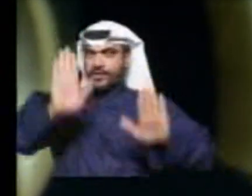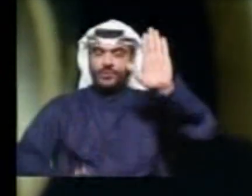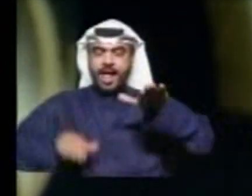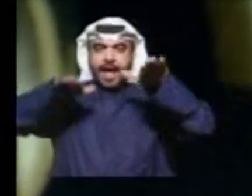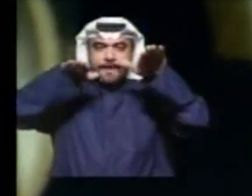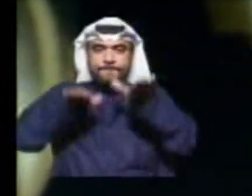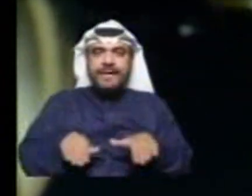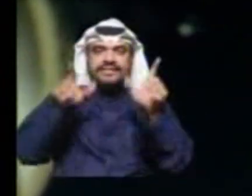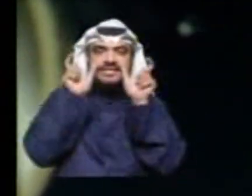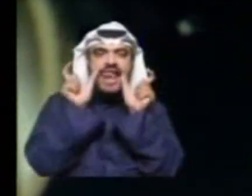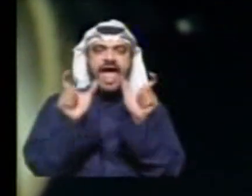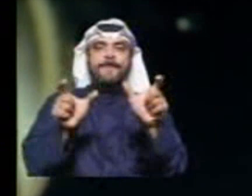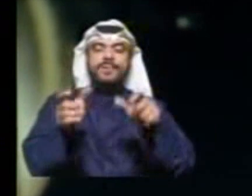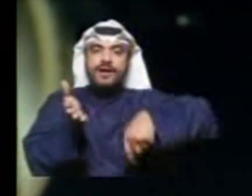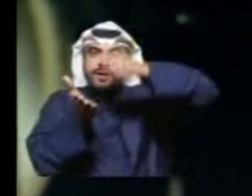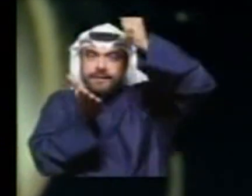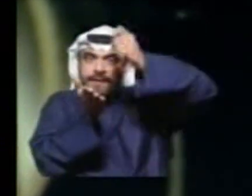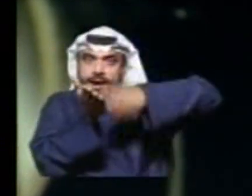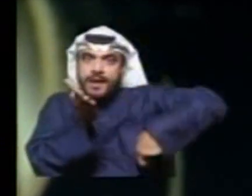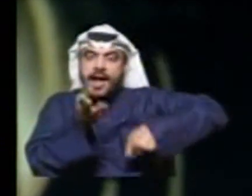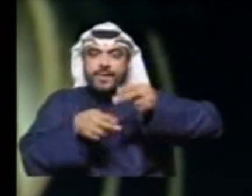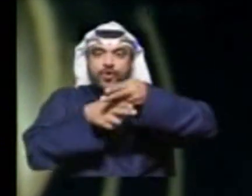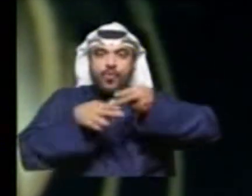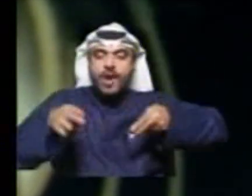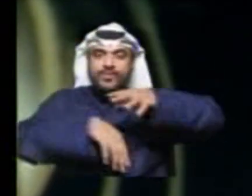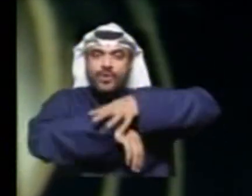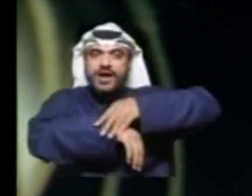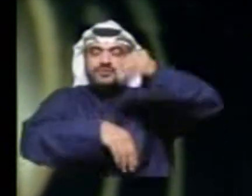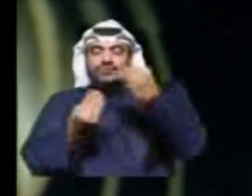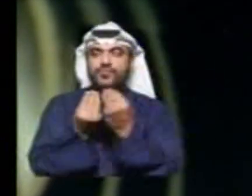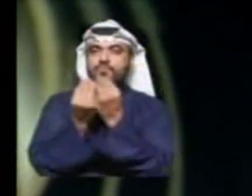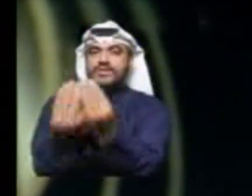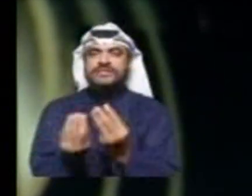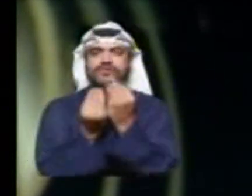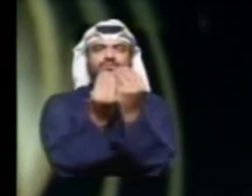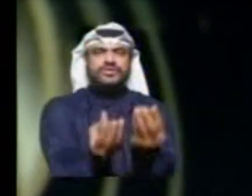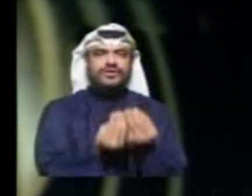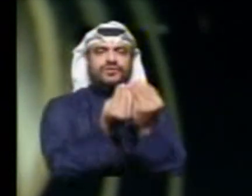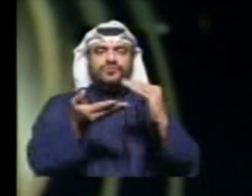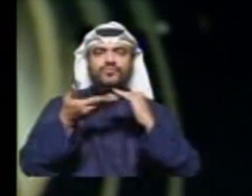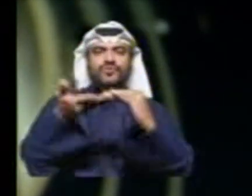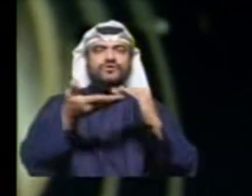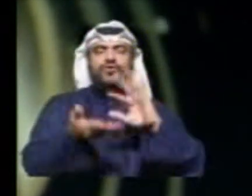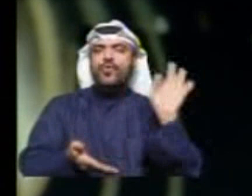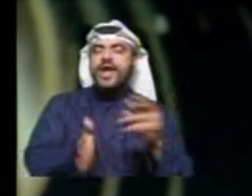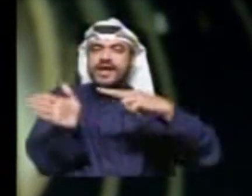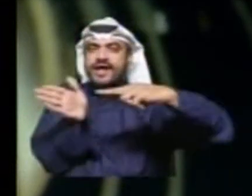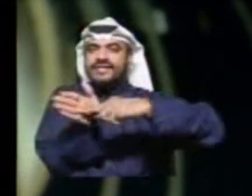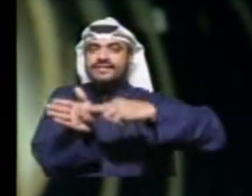قرار مقدم من دولة الكويت ومملكة السويد لإيصال المساعدات الإنسانية عبر الحدود إلى سوريا بمدة 12